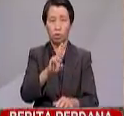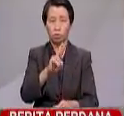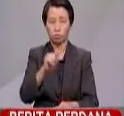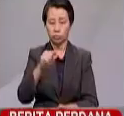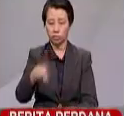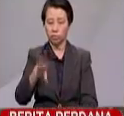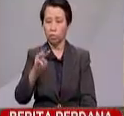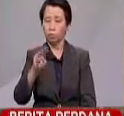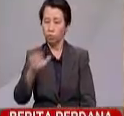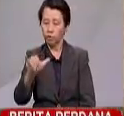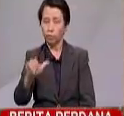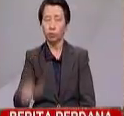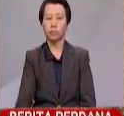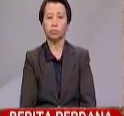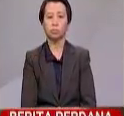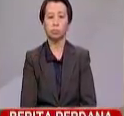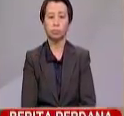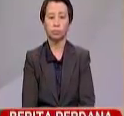syriacare.org.my.